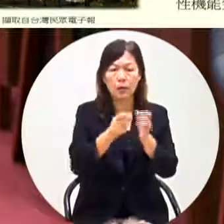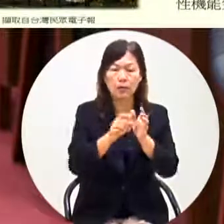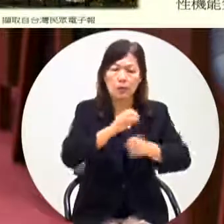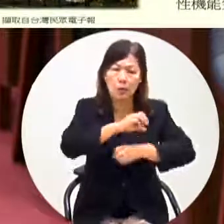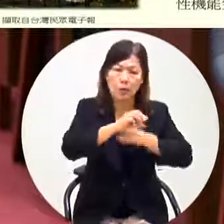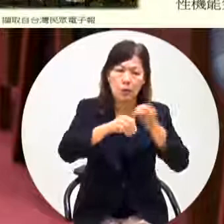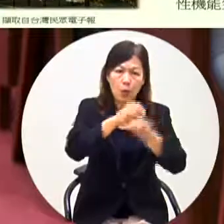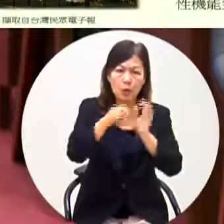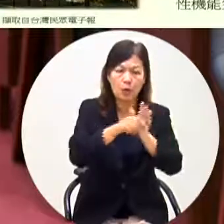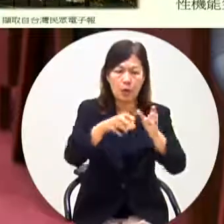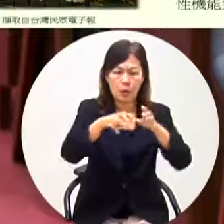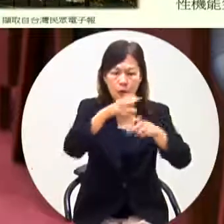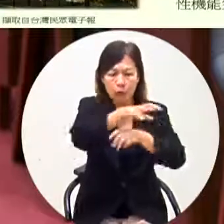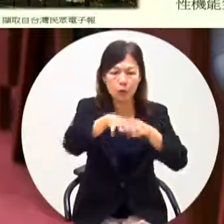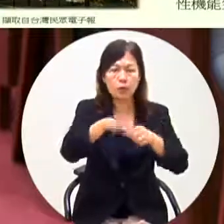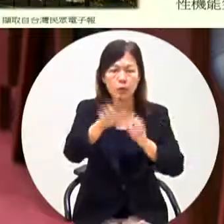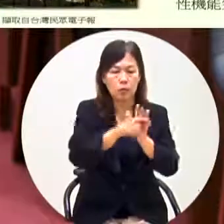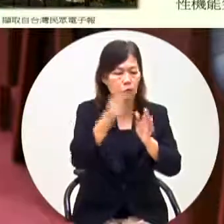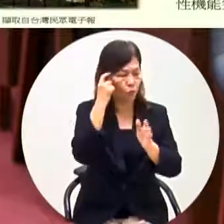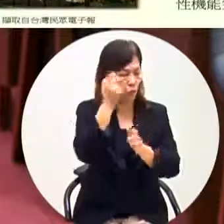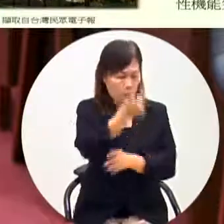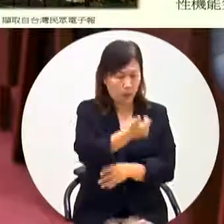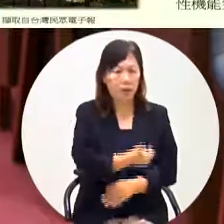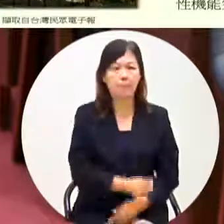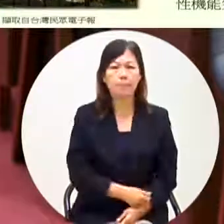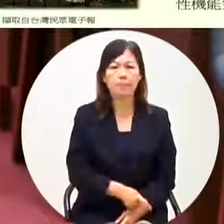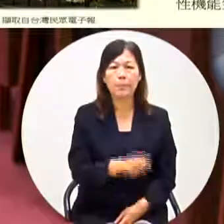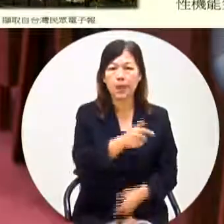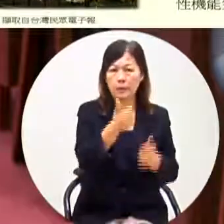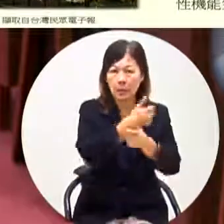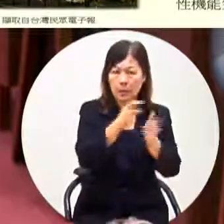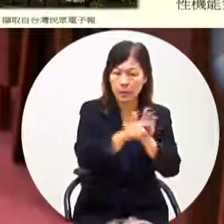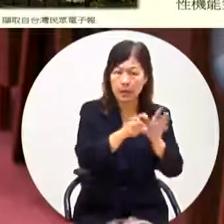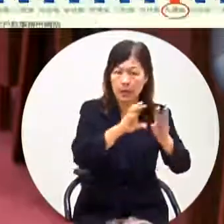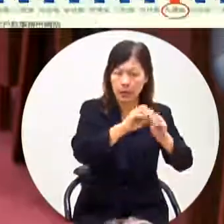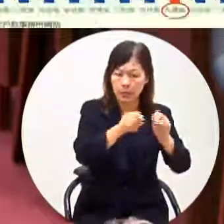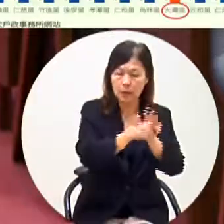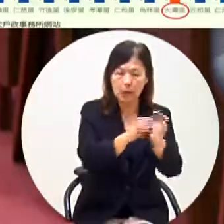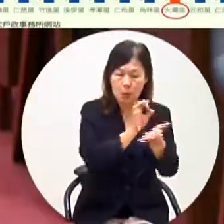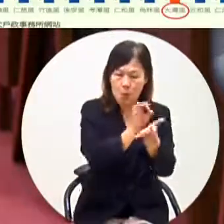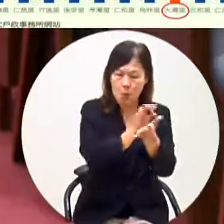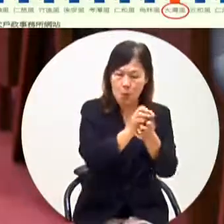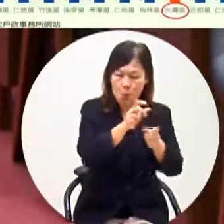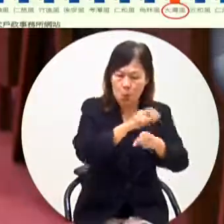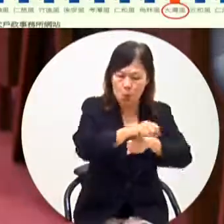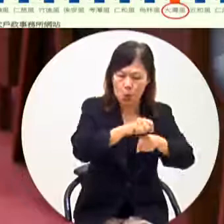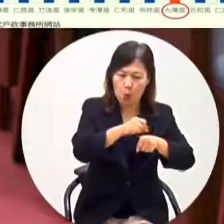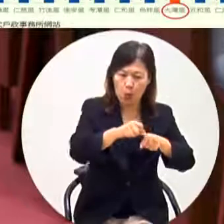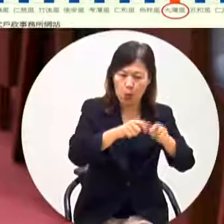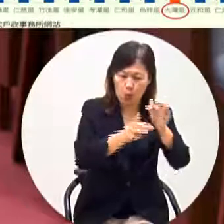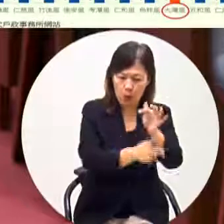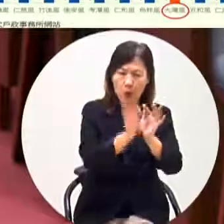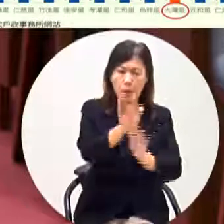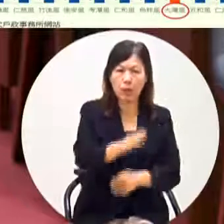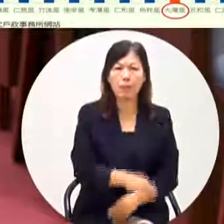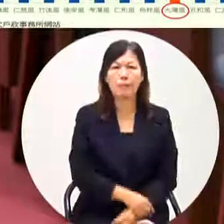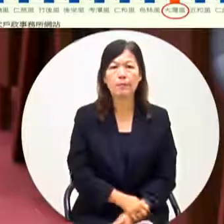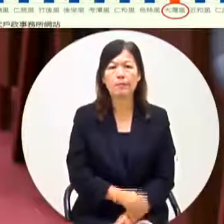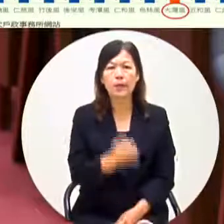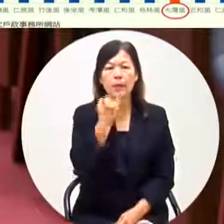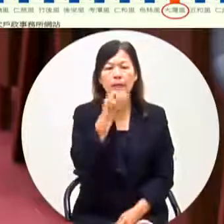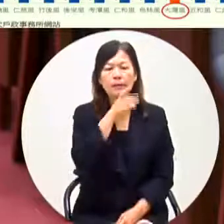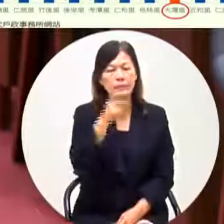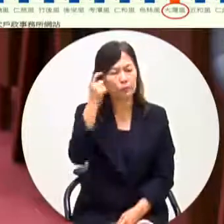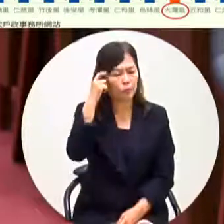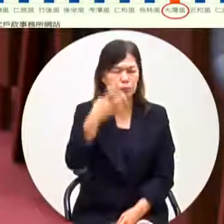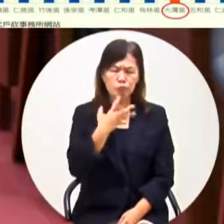好，这代表土地能够善尽其用。但是呢，本席觉得非常的疑惑，今